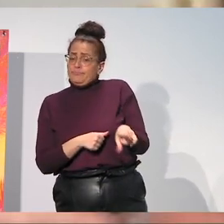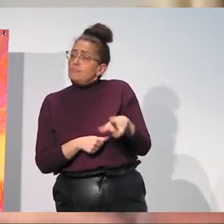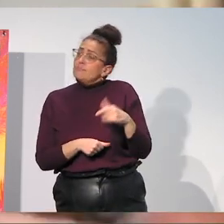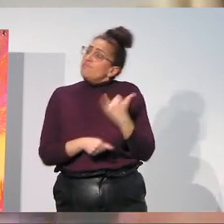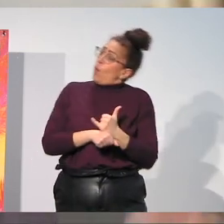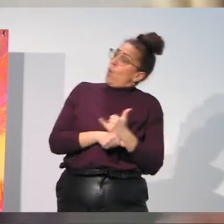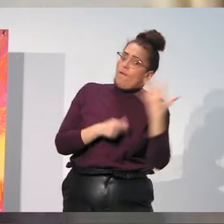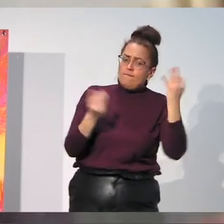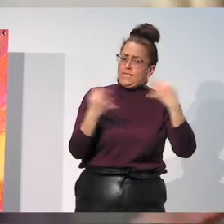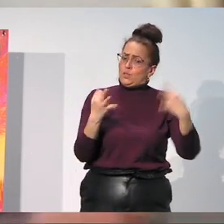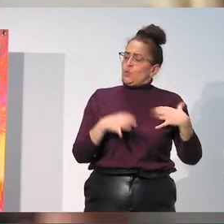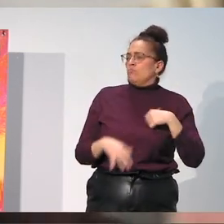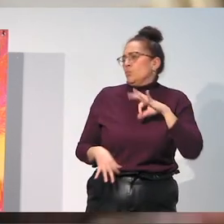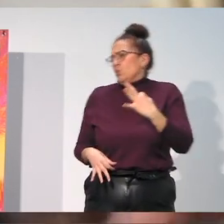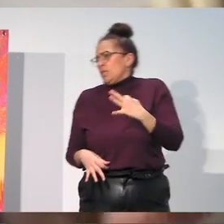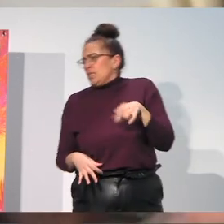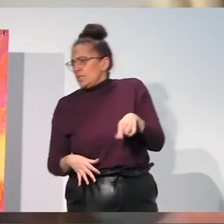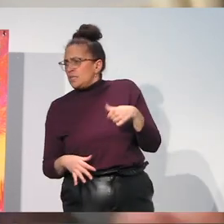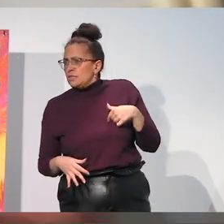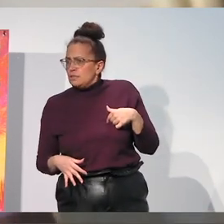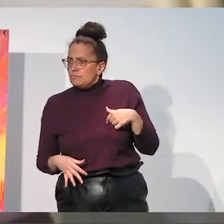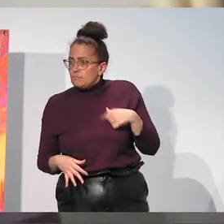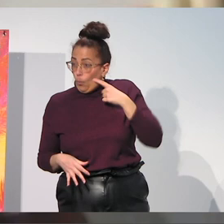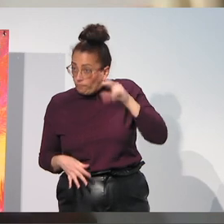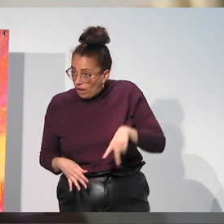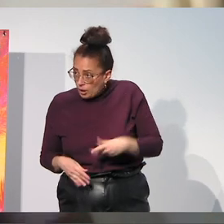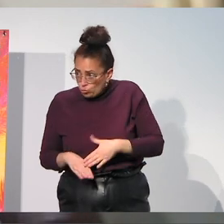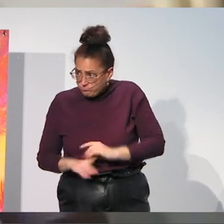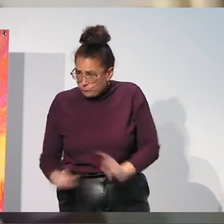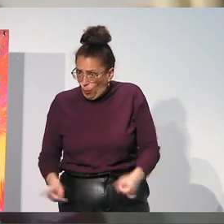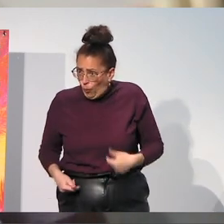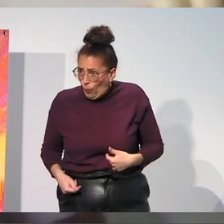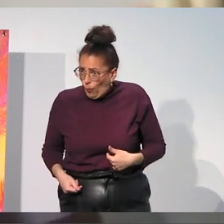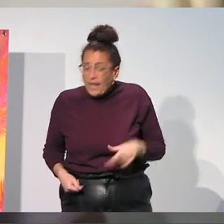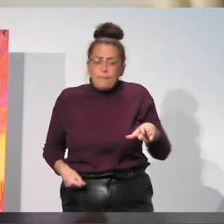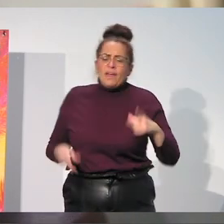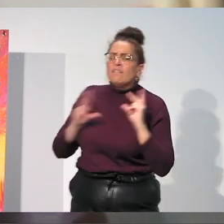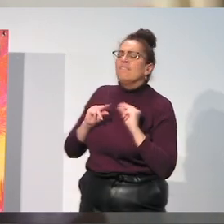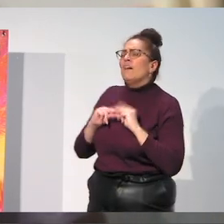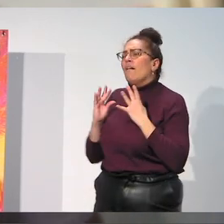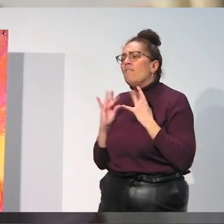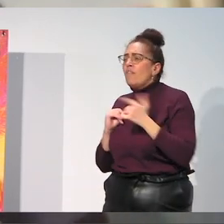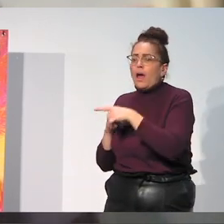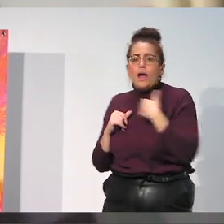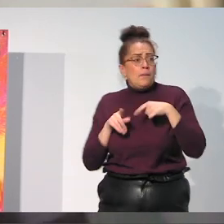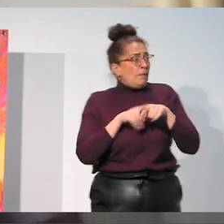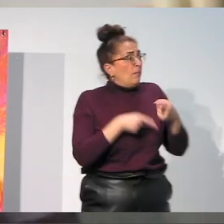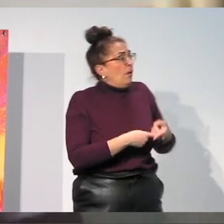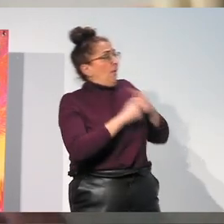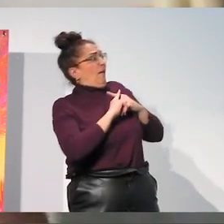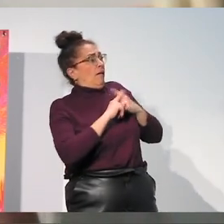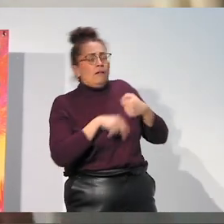entendu, la scène du chevalier de Sengal, et non, elle n'a jamais existé, mais elle a été tellement bien racontée qu'elle a fini par être plus réelle que le